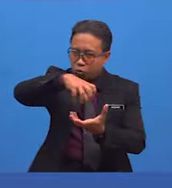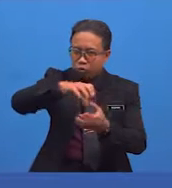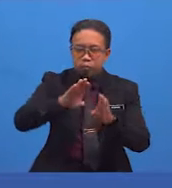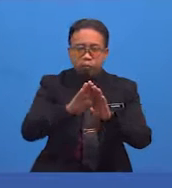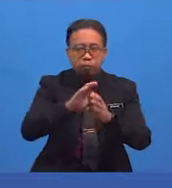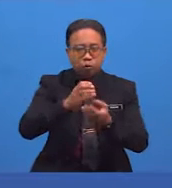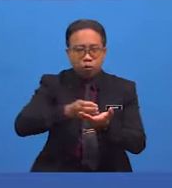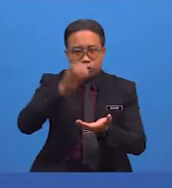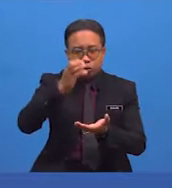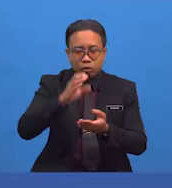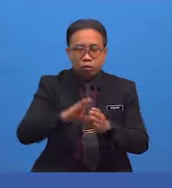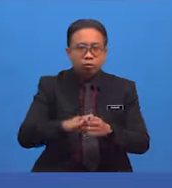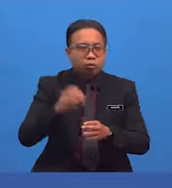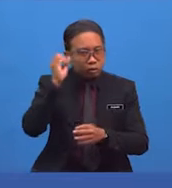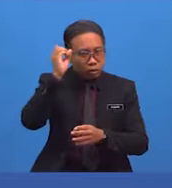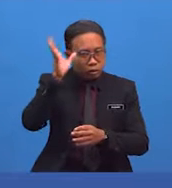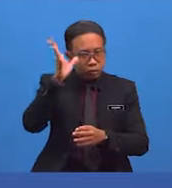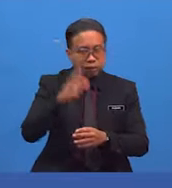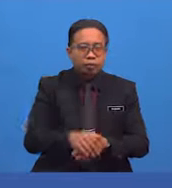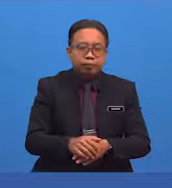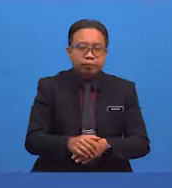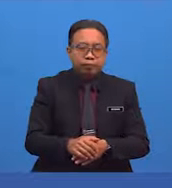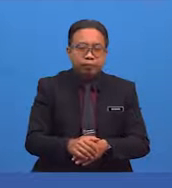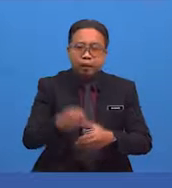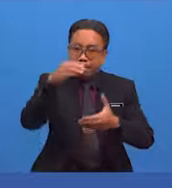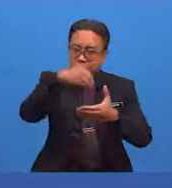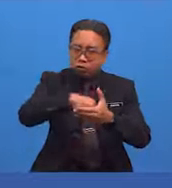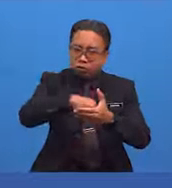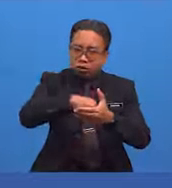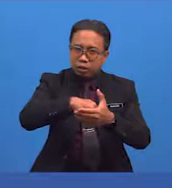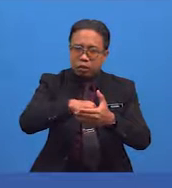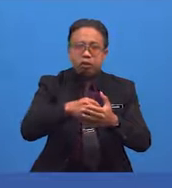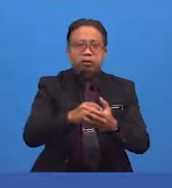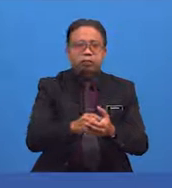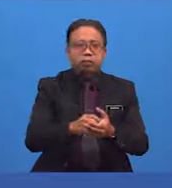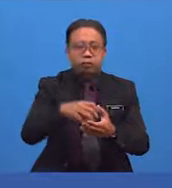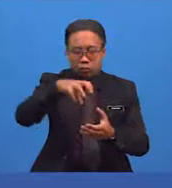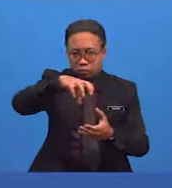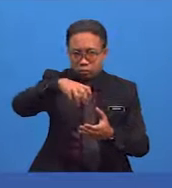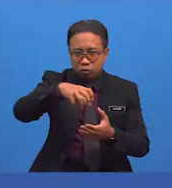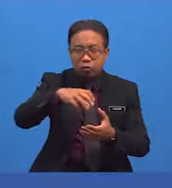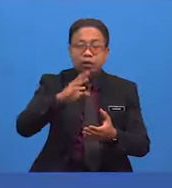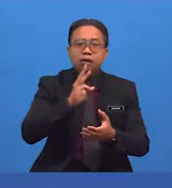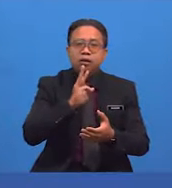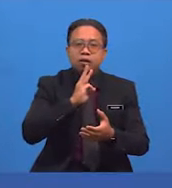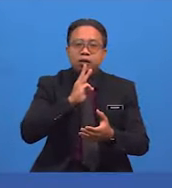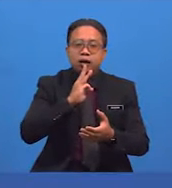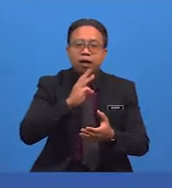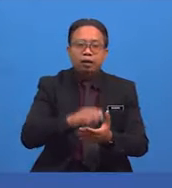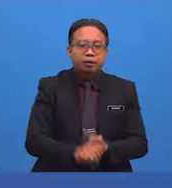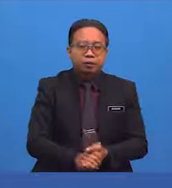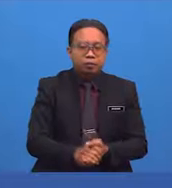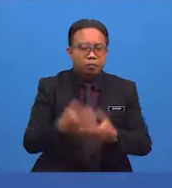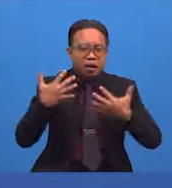mengembang? Ya, rendamkan penutup jam ini di dalam air panas.